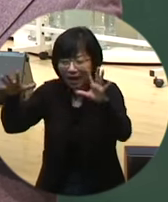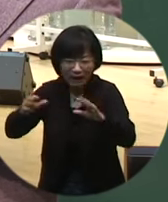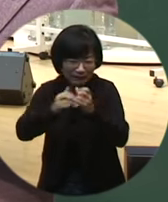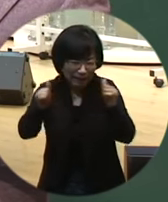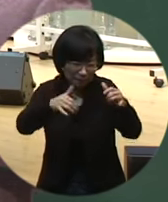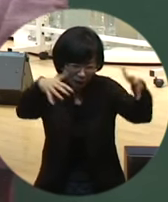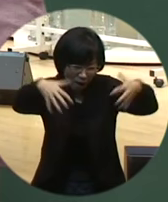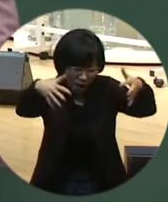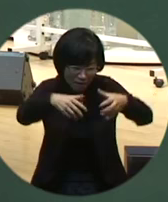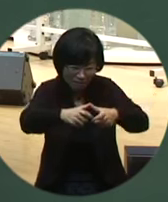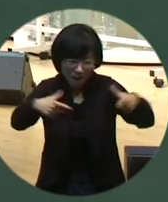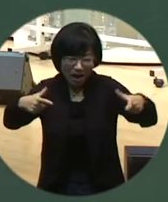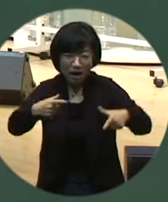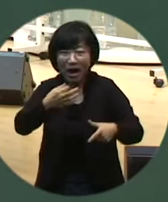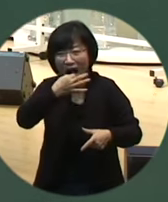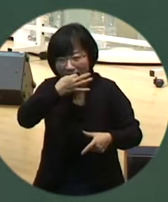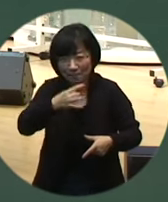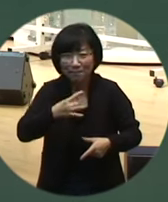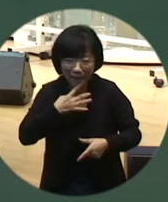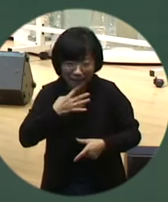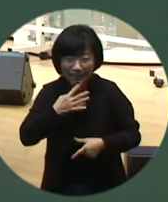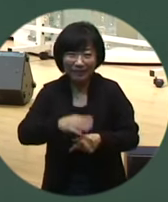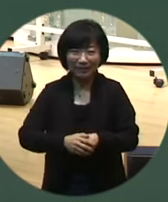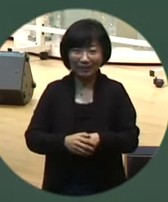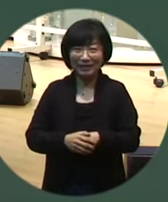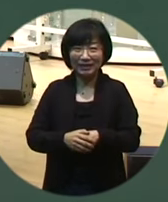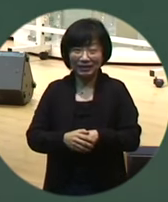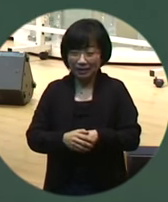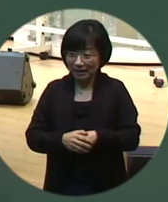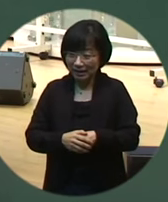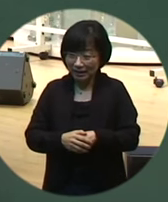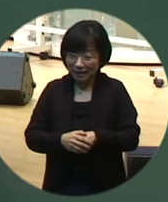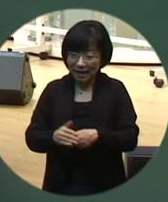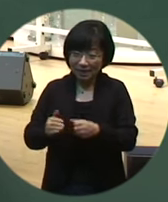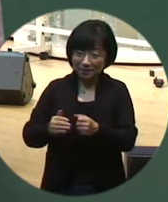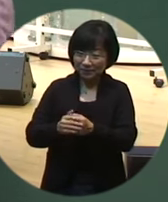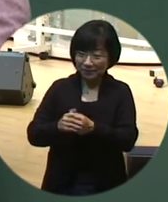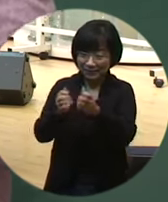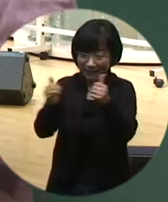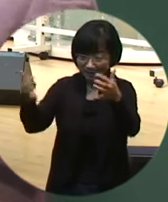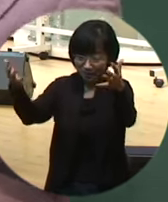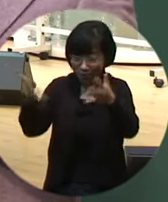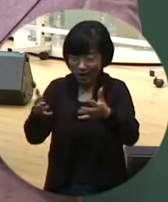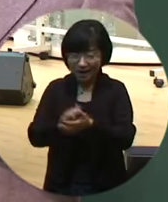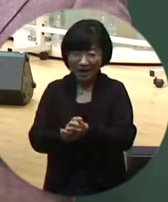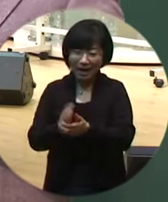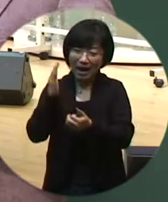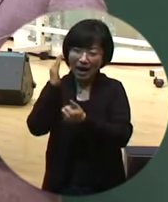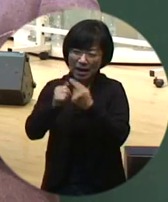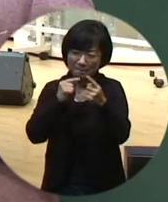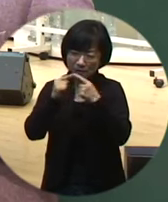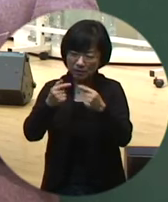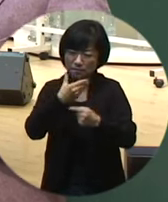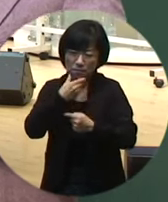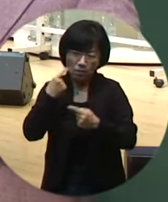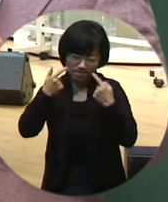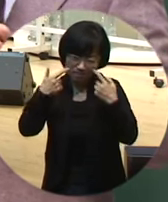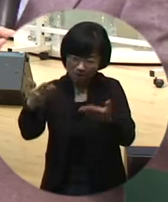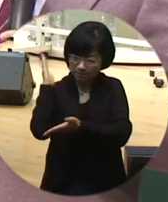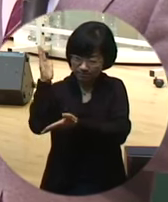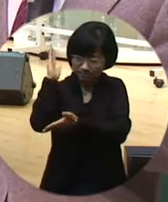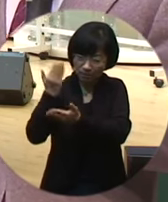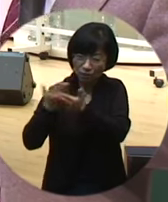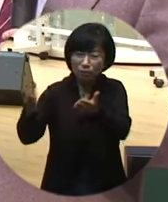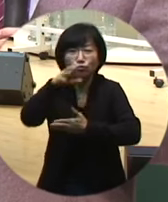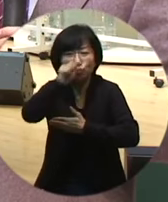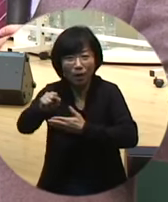this church to give worship to God. 하나님 앞에 예배 드리고 복음 전하면 되는 것이지 교회의 성장을 목표로 잡은 거예요. All we need to do is give worship to God